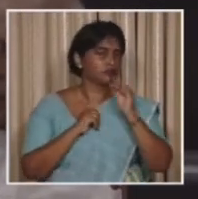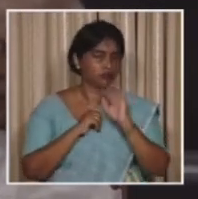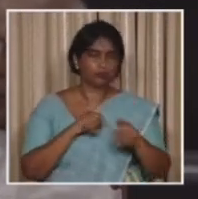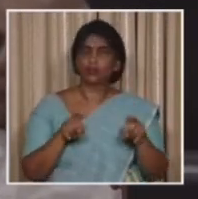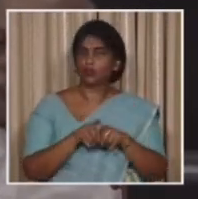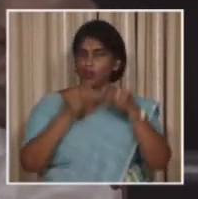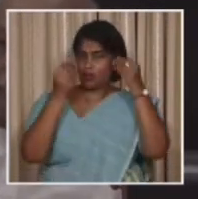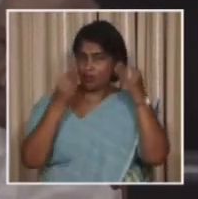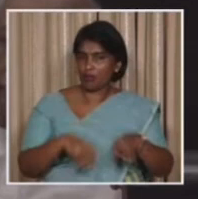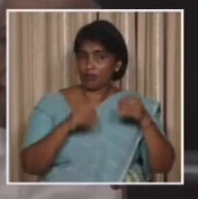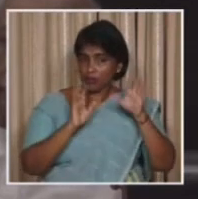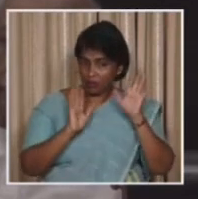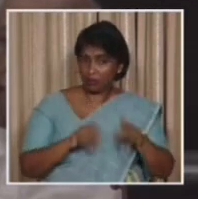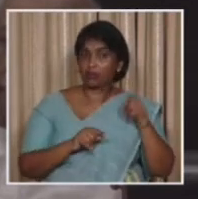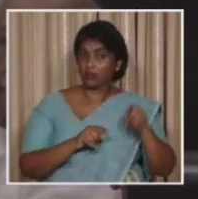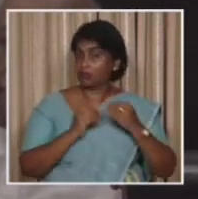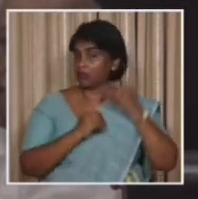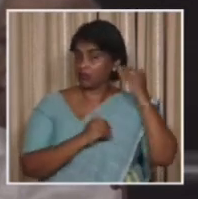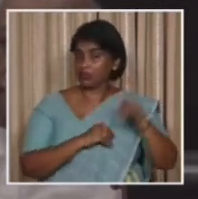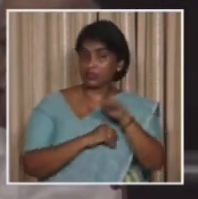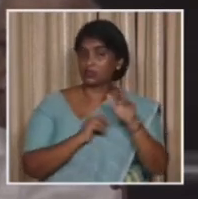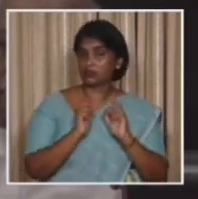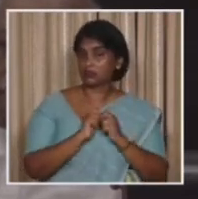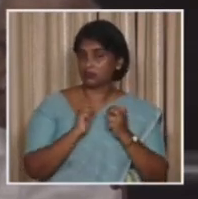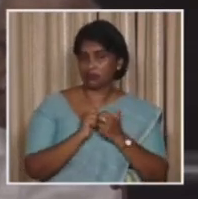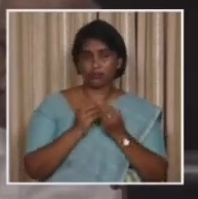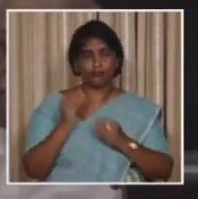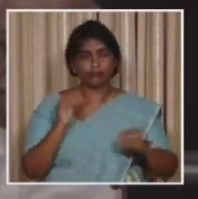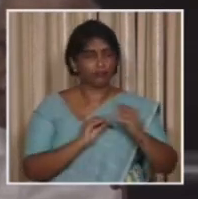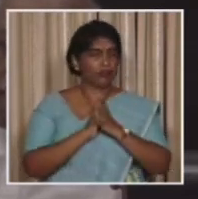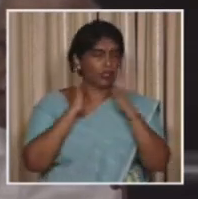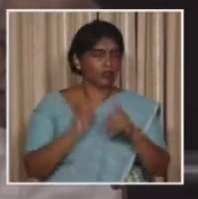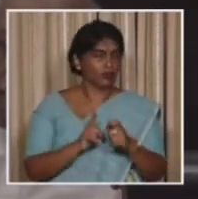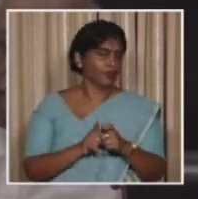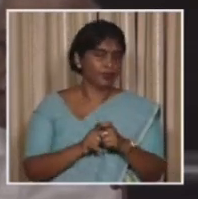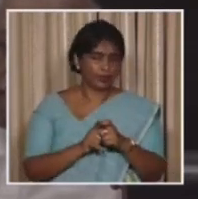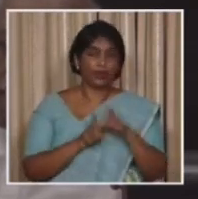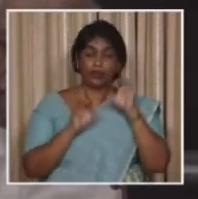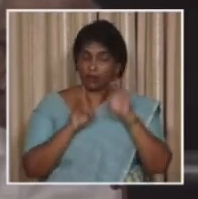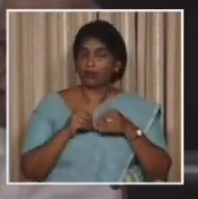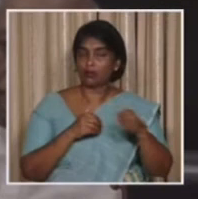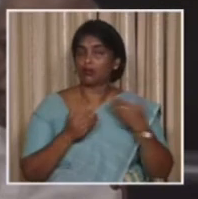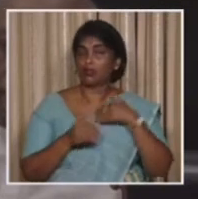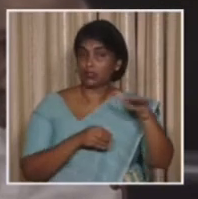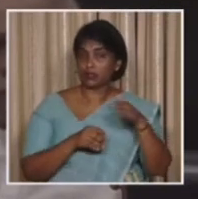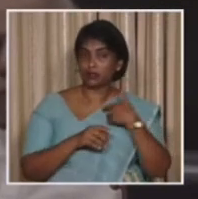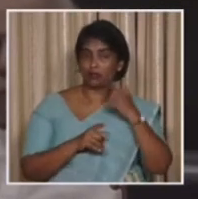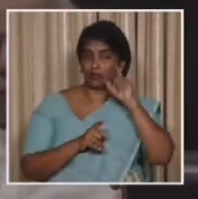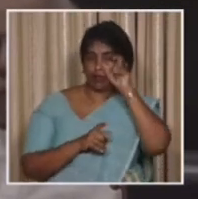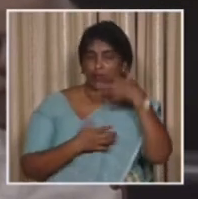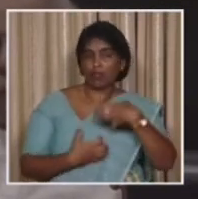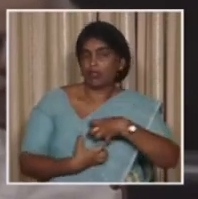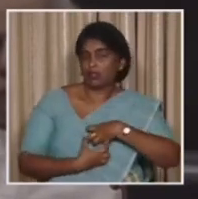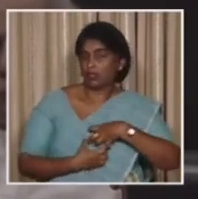ඔස්සේ කඩාකප්පල් කළොත් එයින් මතුවන සමාජ විකල්පනය අතිශයින් භයානක වේවි. මෙතෙක් අප සමාජයේ නොදුටු දුක්බර